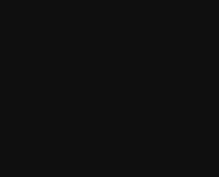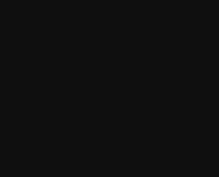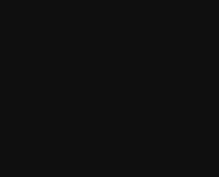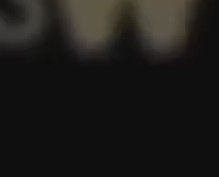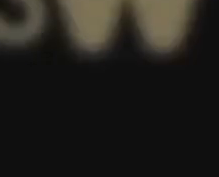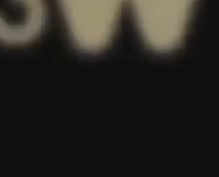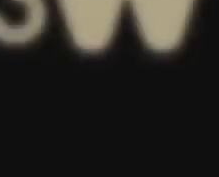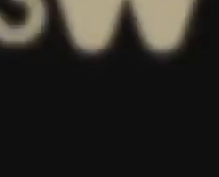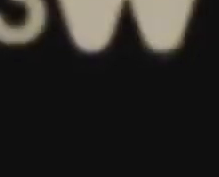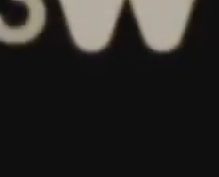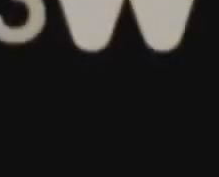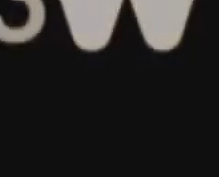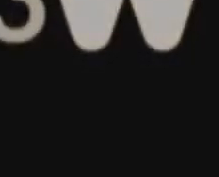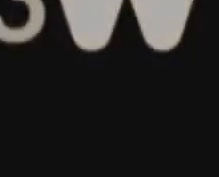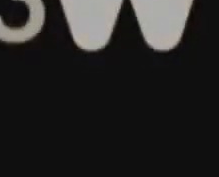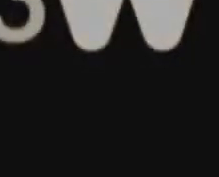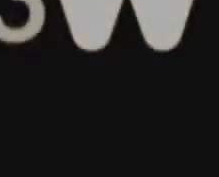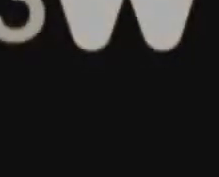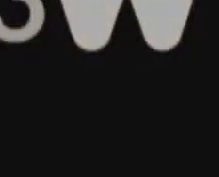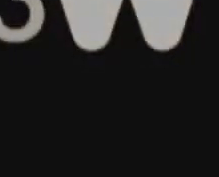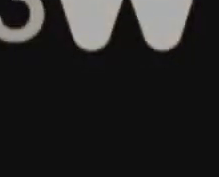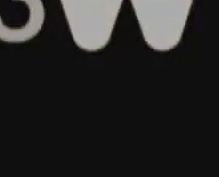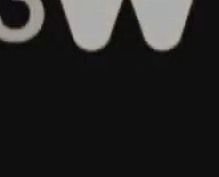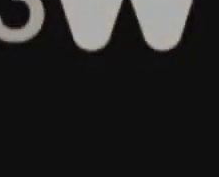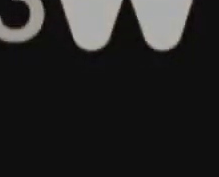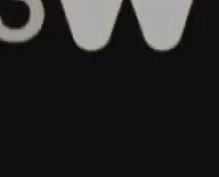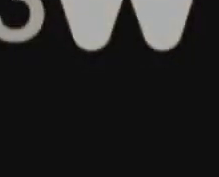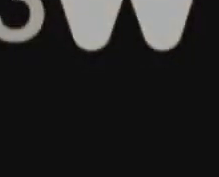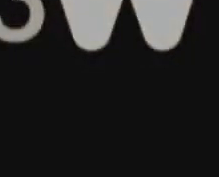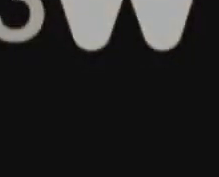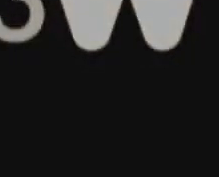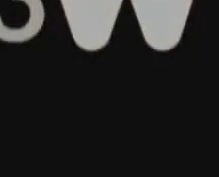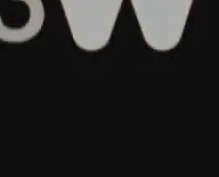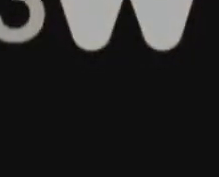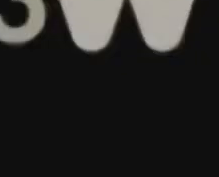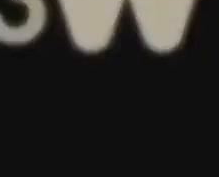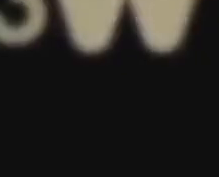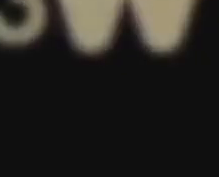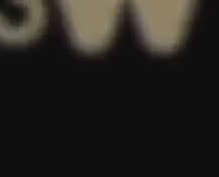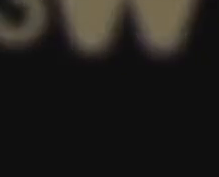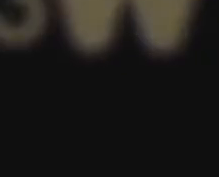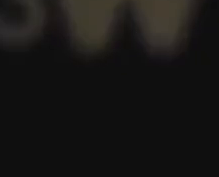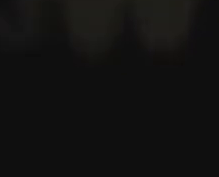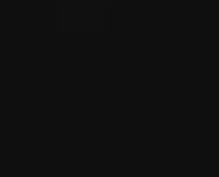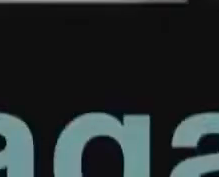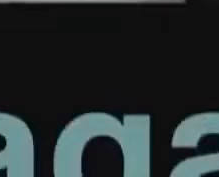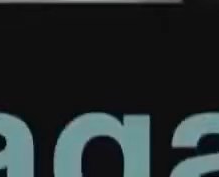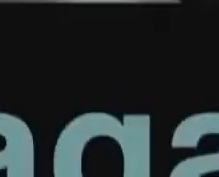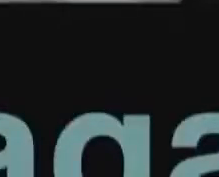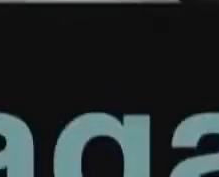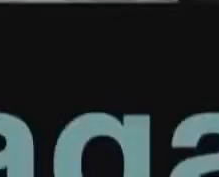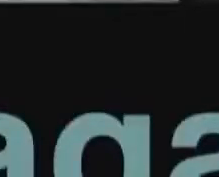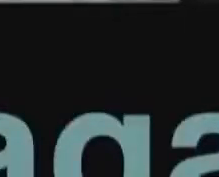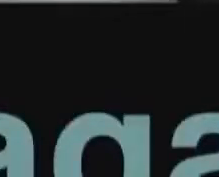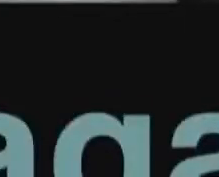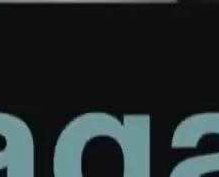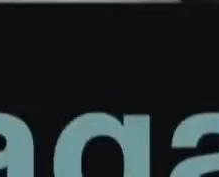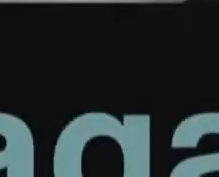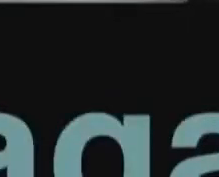hari dengan tiga wajib wajib Iman wajib aman wajib Im